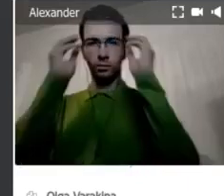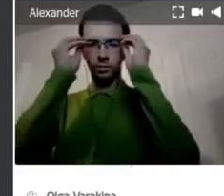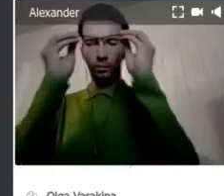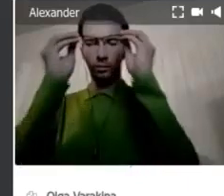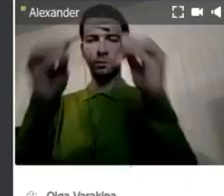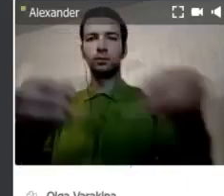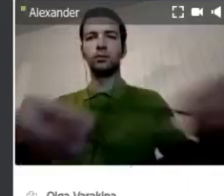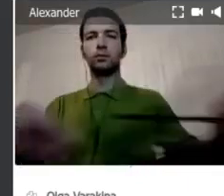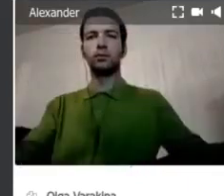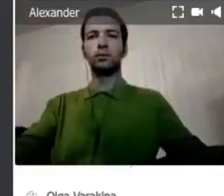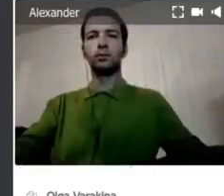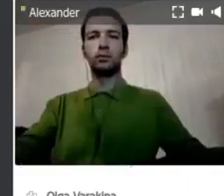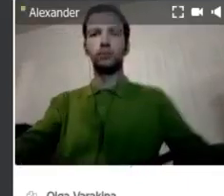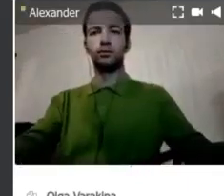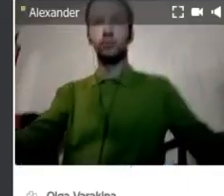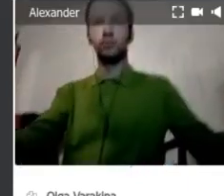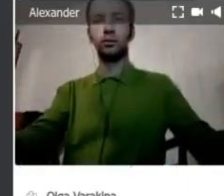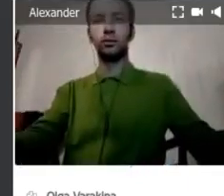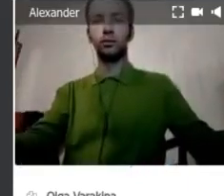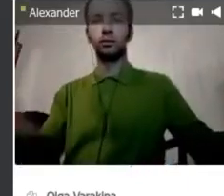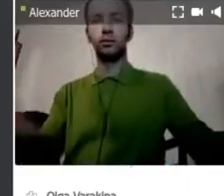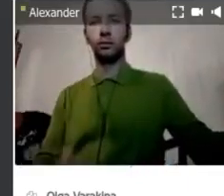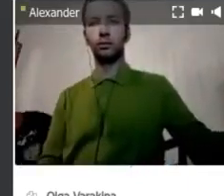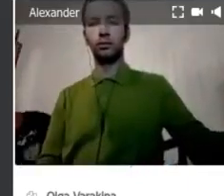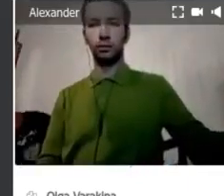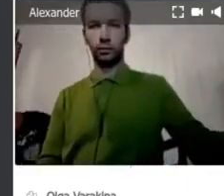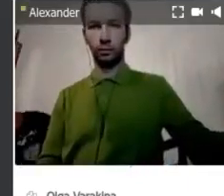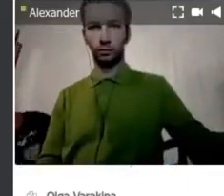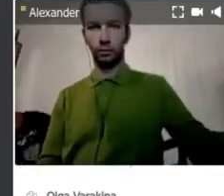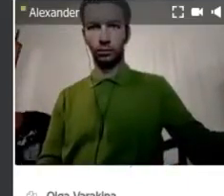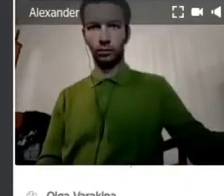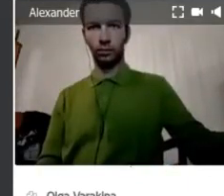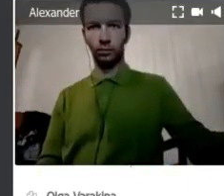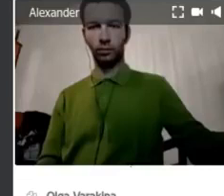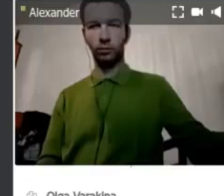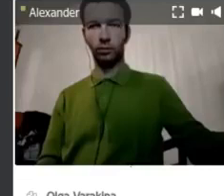сделать. То есть на какой-то минимальный звук поставить, чтобы